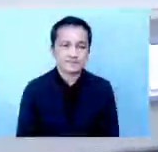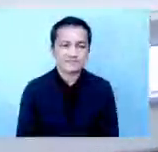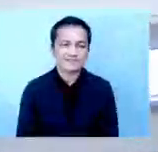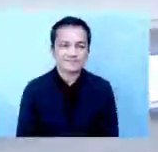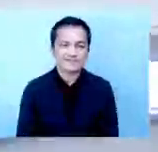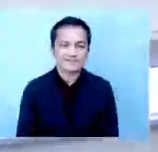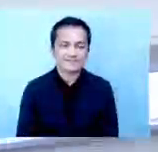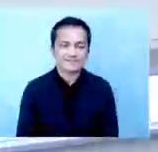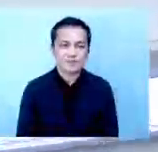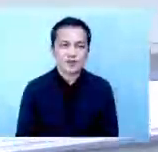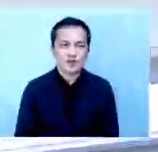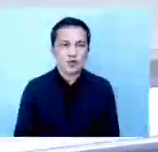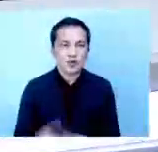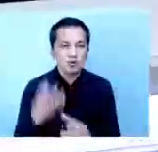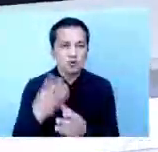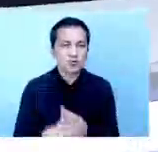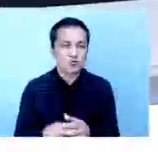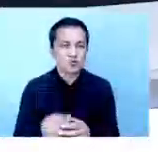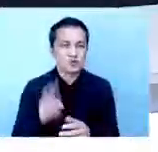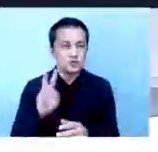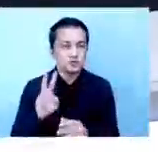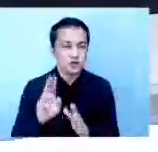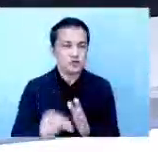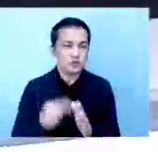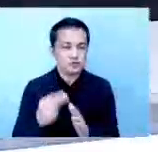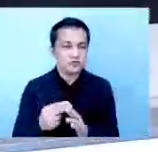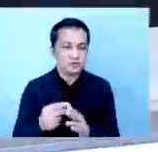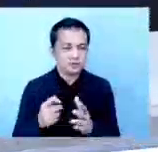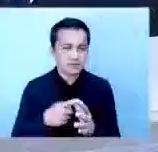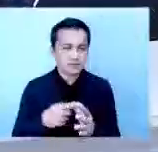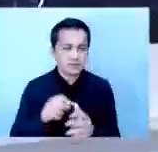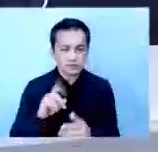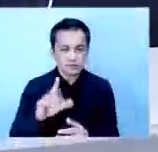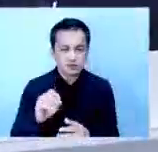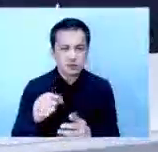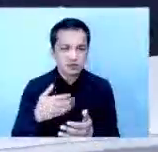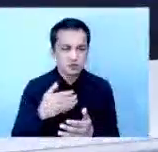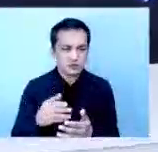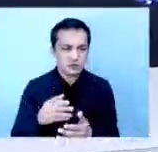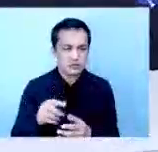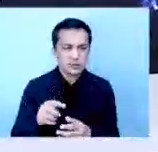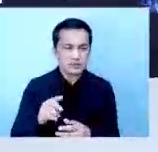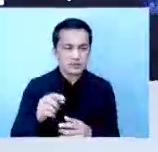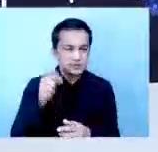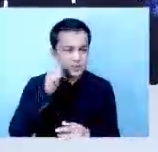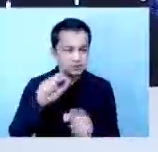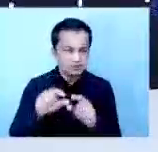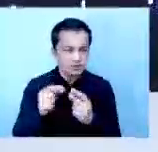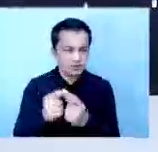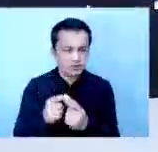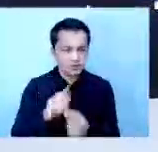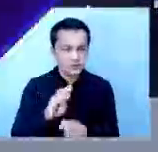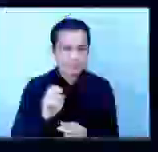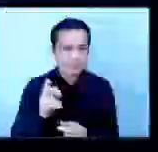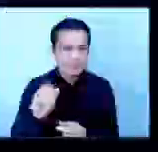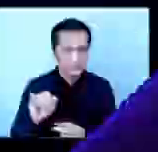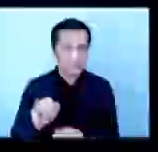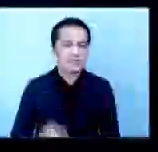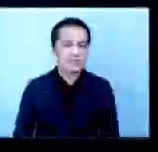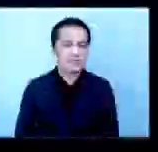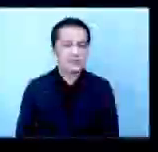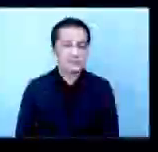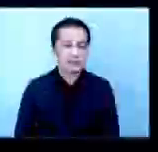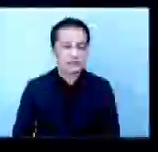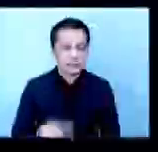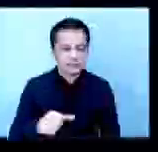Sold out agad in just 2 hours ang first solo concert ng P-pop girl group na Beanie. Proud na inanunso